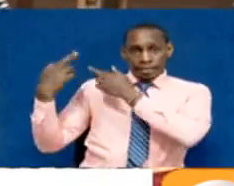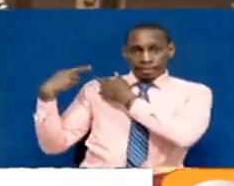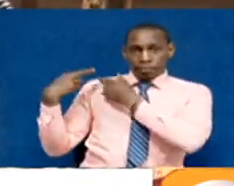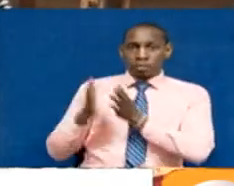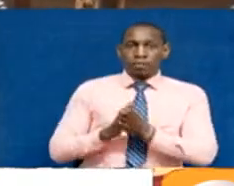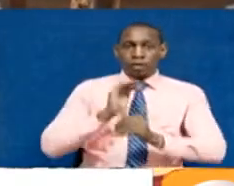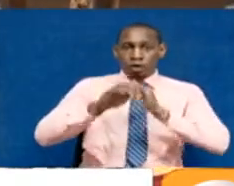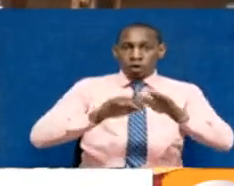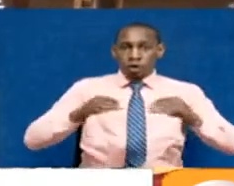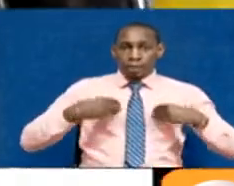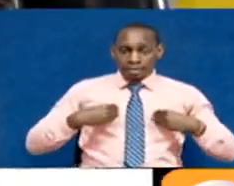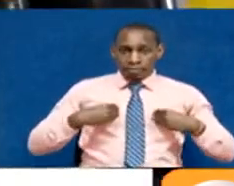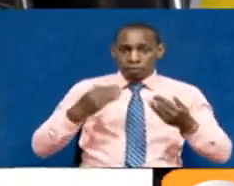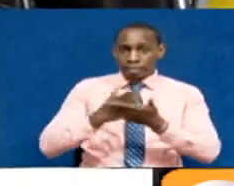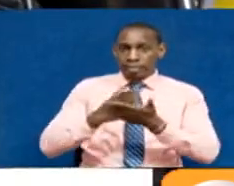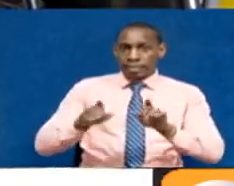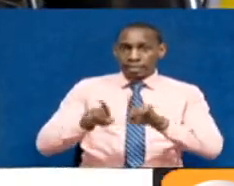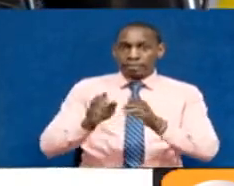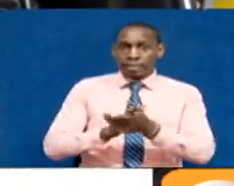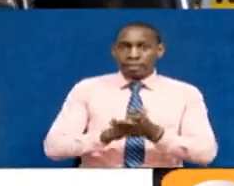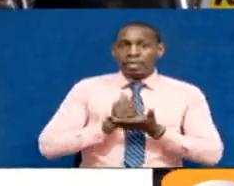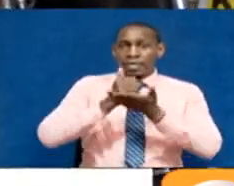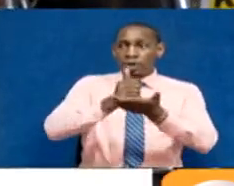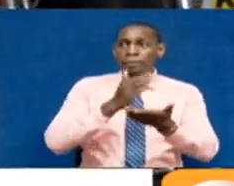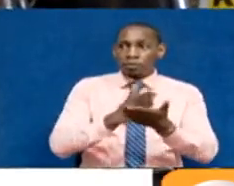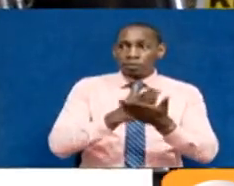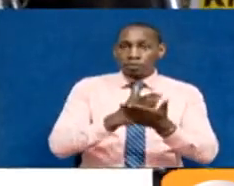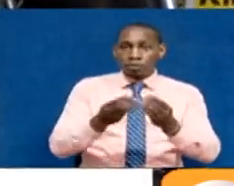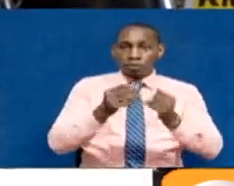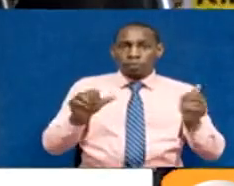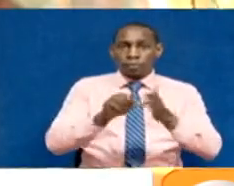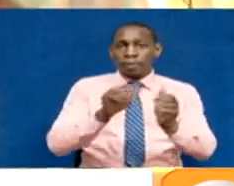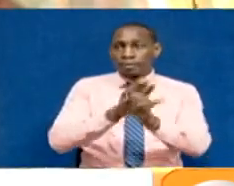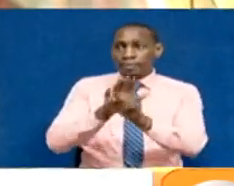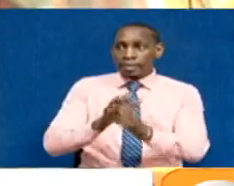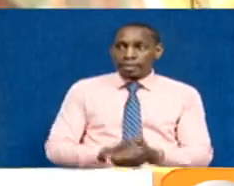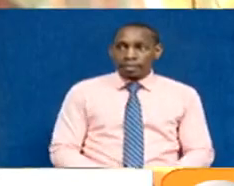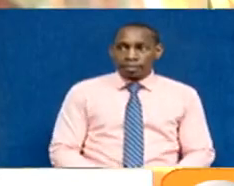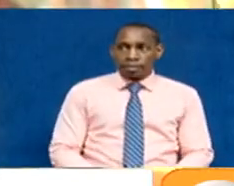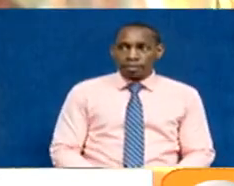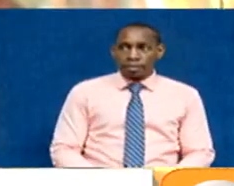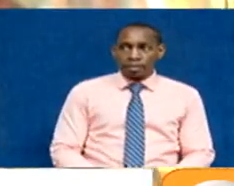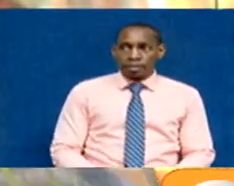ambalo wamejitwika wote katika sekta hiyo, umoja wao ukiwasaidia sana katika kutatua masuala mengi. Pale sisi